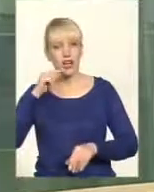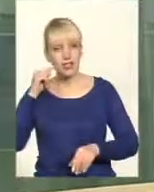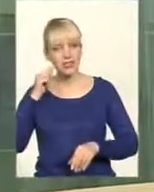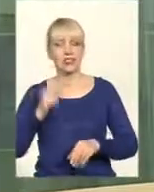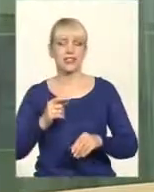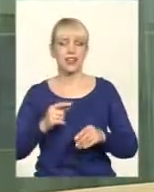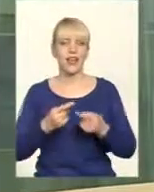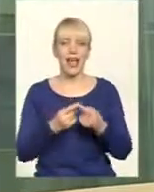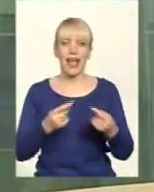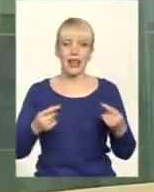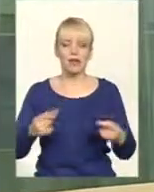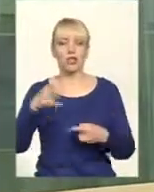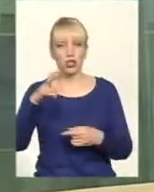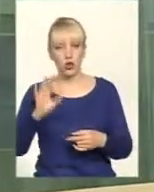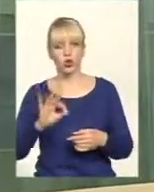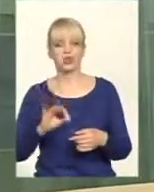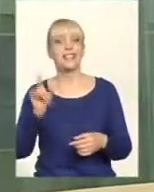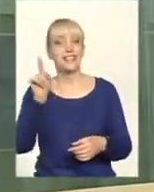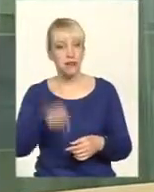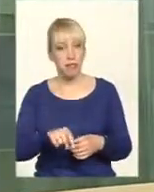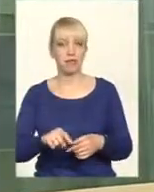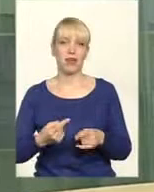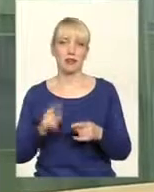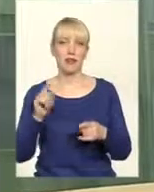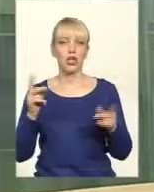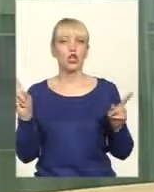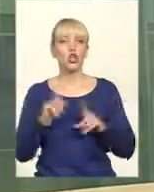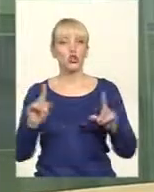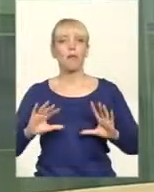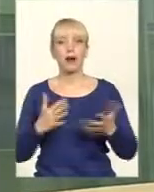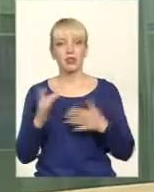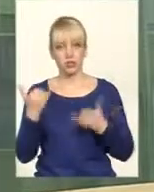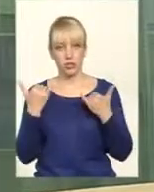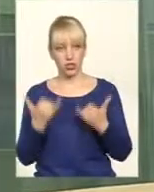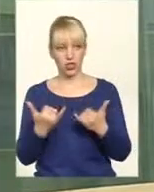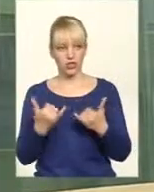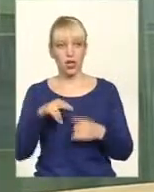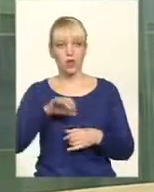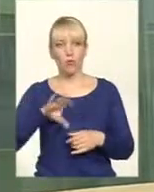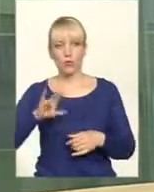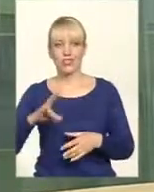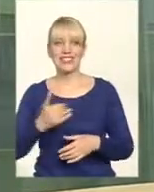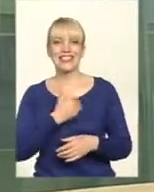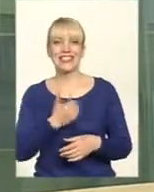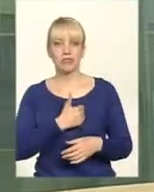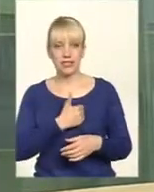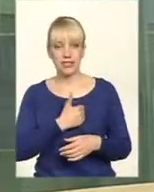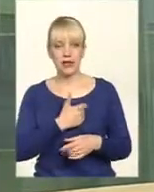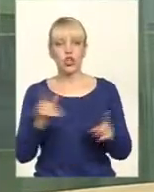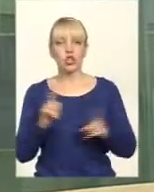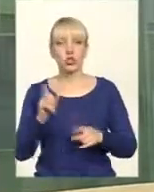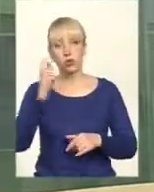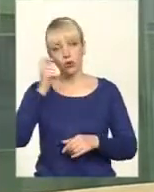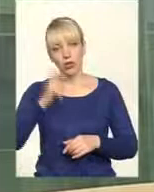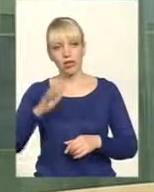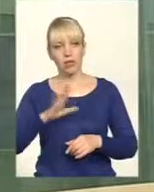российские элементы. Но тем не менее, что происходит сейчас? Путин стремится, чтобы Украина